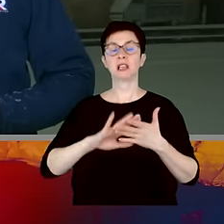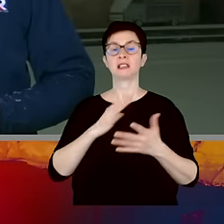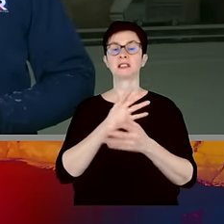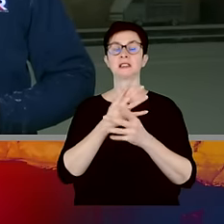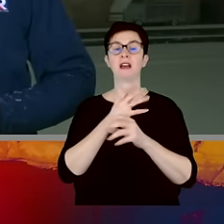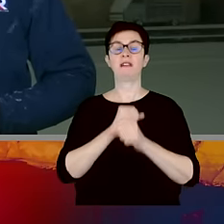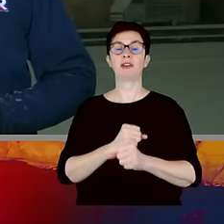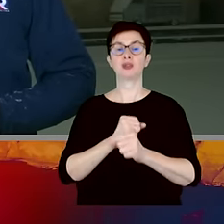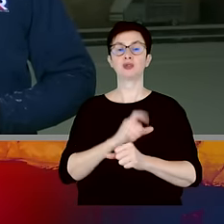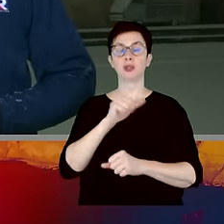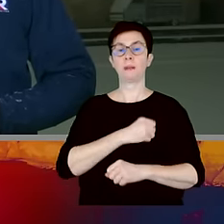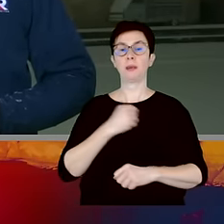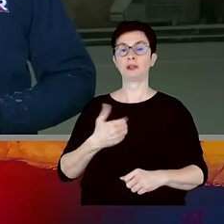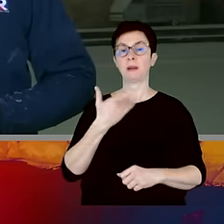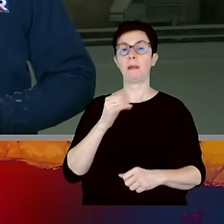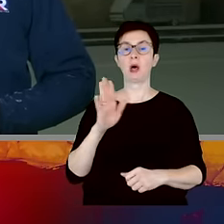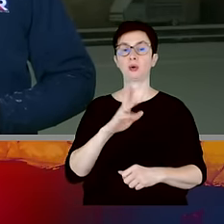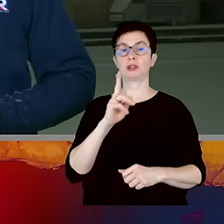poseł Mariusz Kamiński.